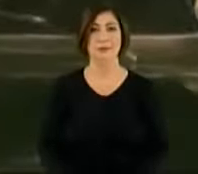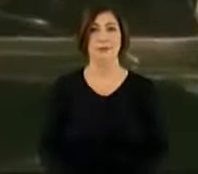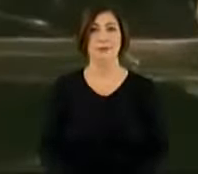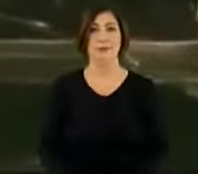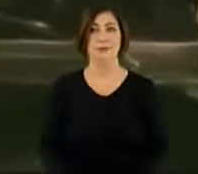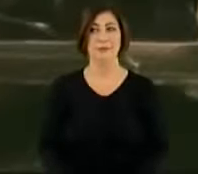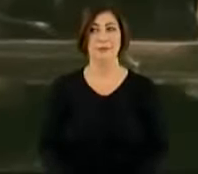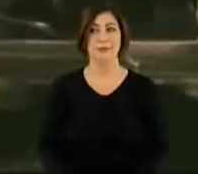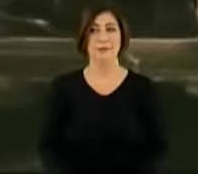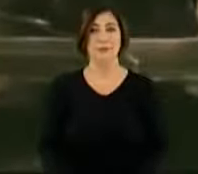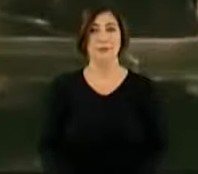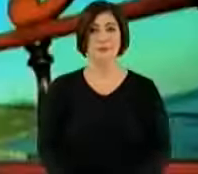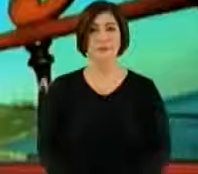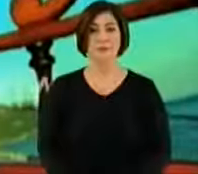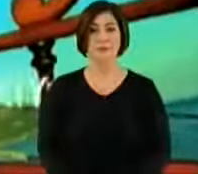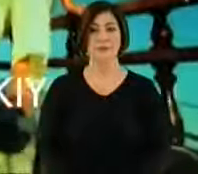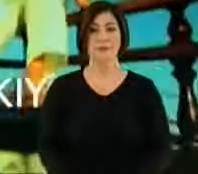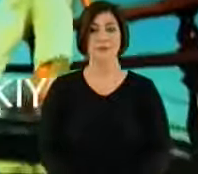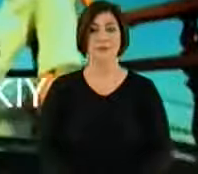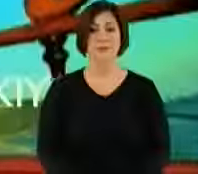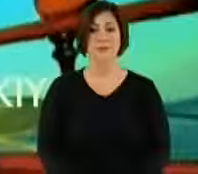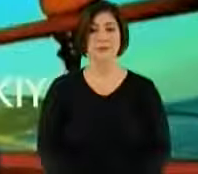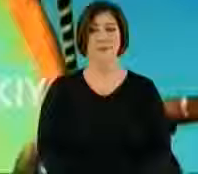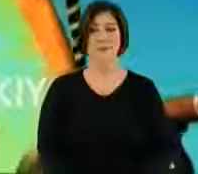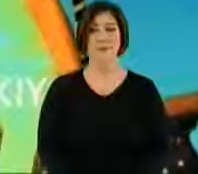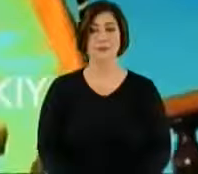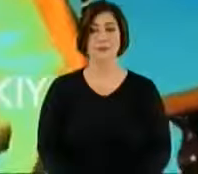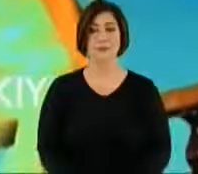doğmadım. Adamım bu küçük işte.